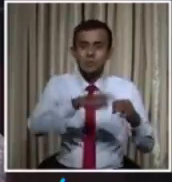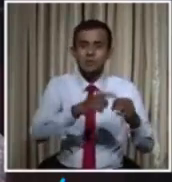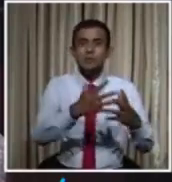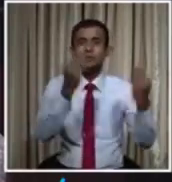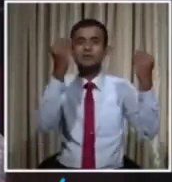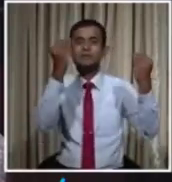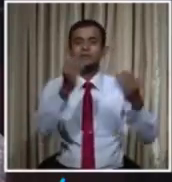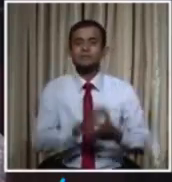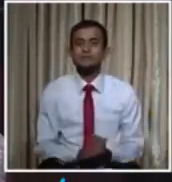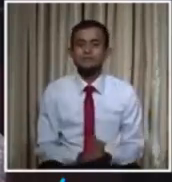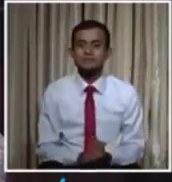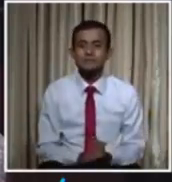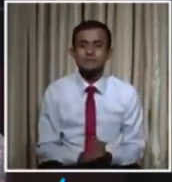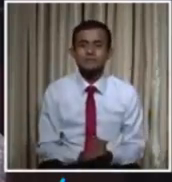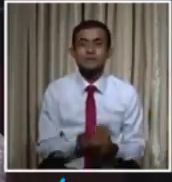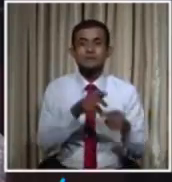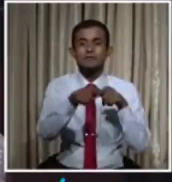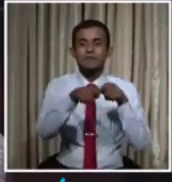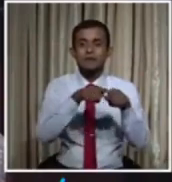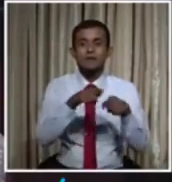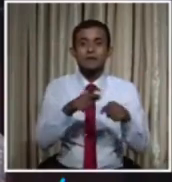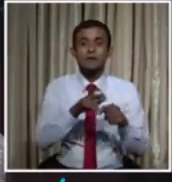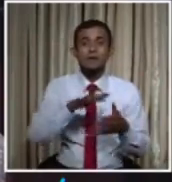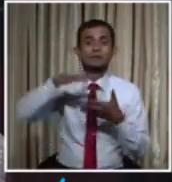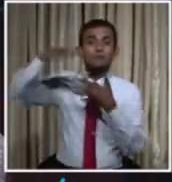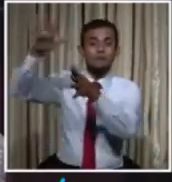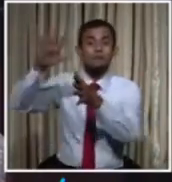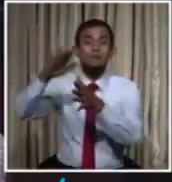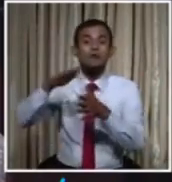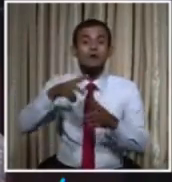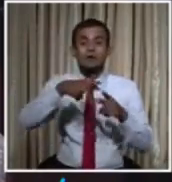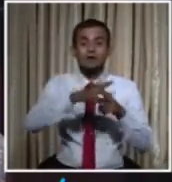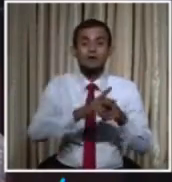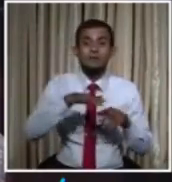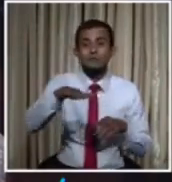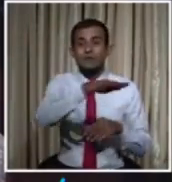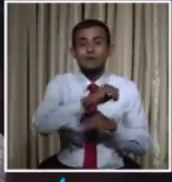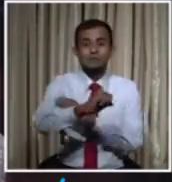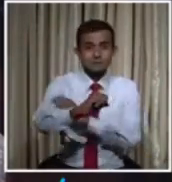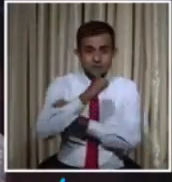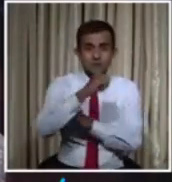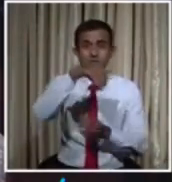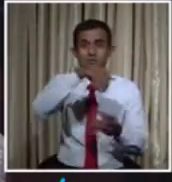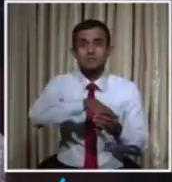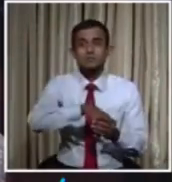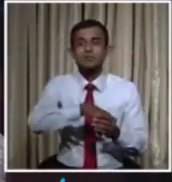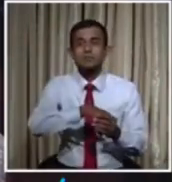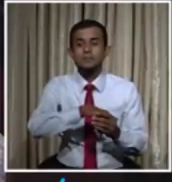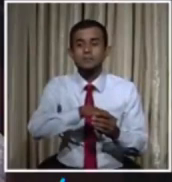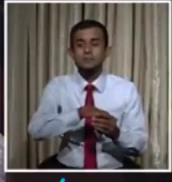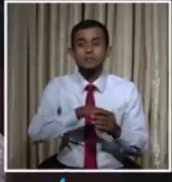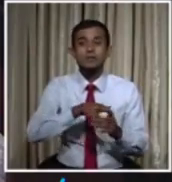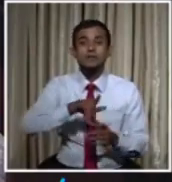විසඳෙනවා. ඒ වගේම අපනයන කර්මාන්ත ශේෂ්ත්‍රයේ ශක්තිමත් වීම තුල